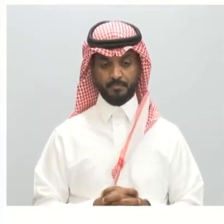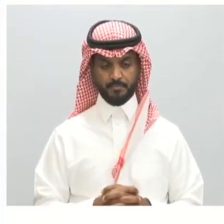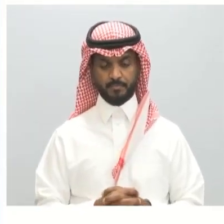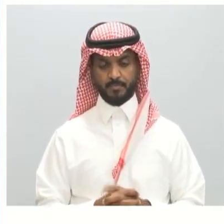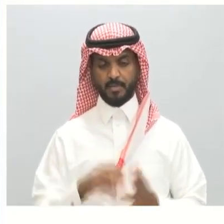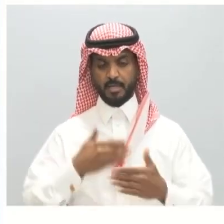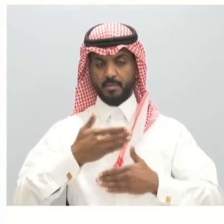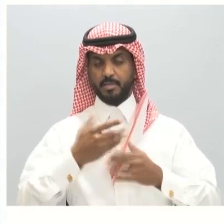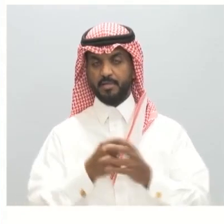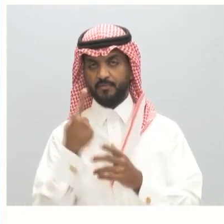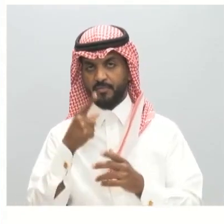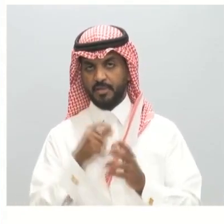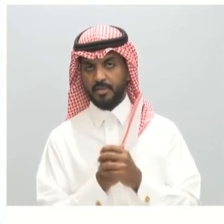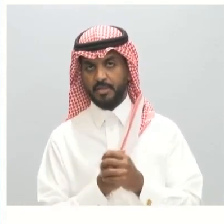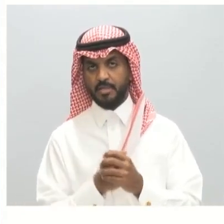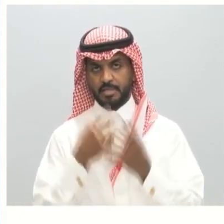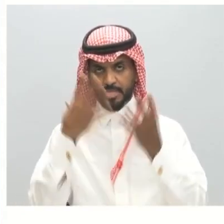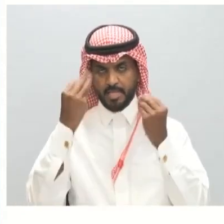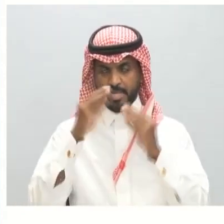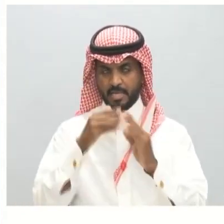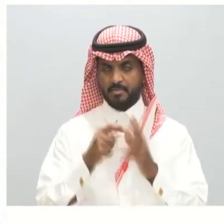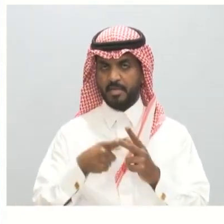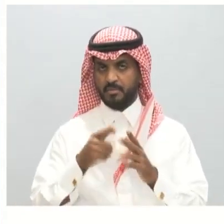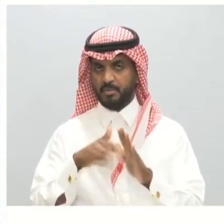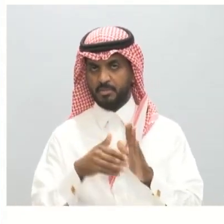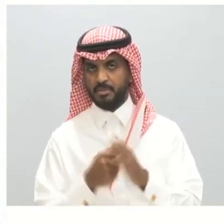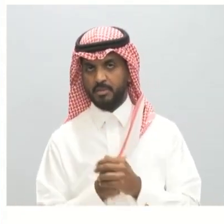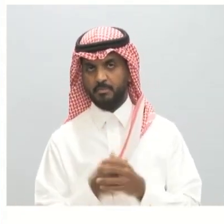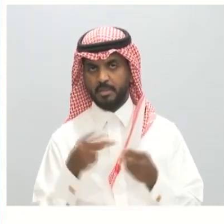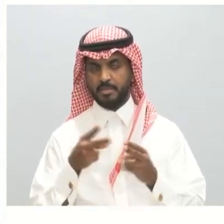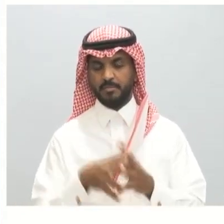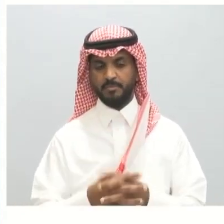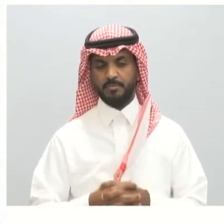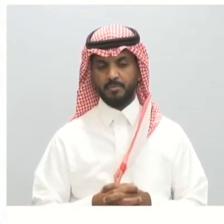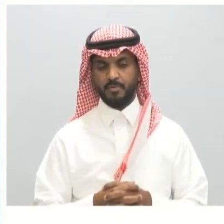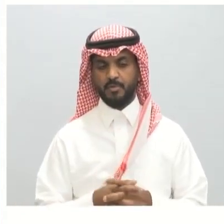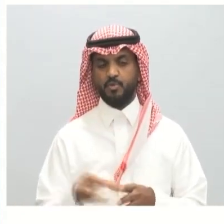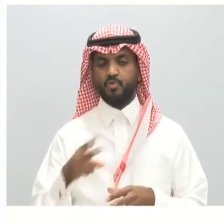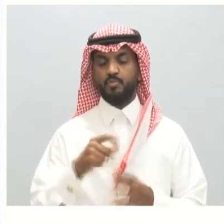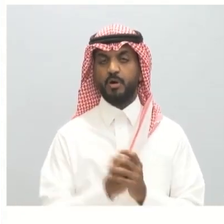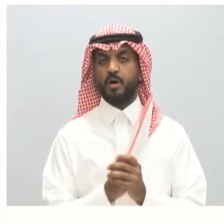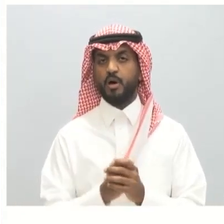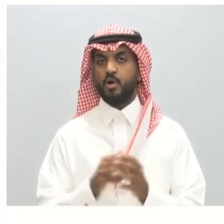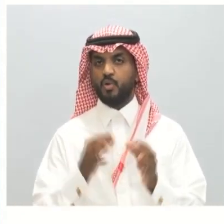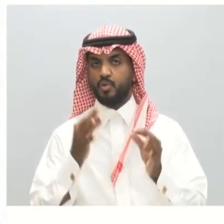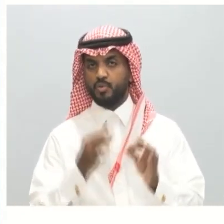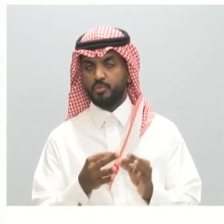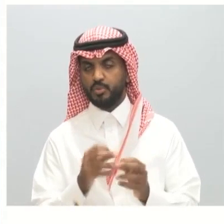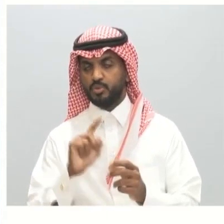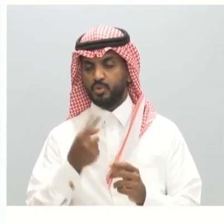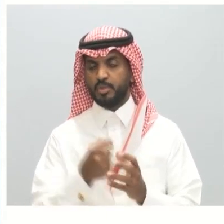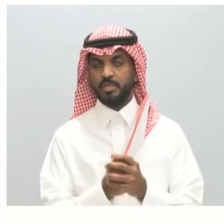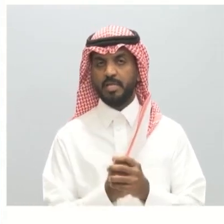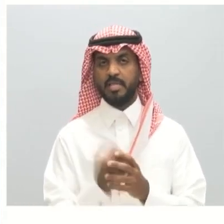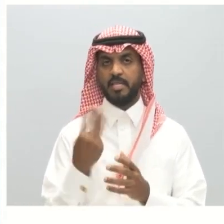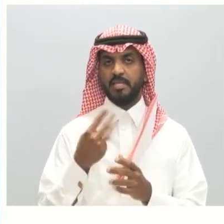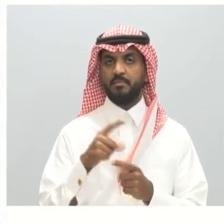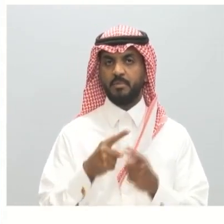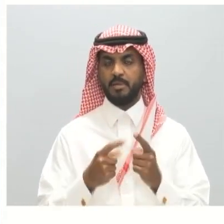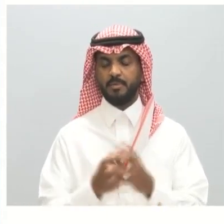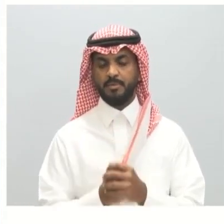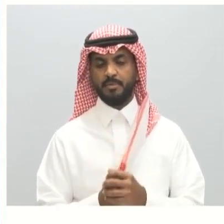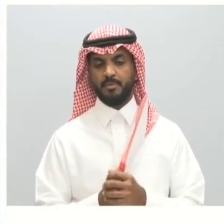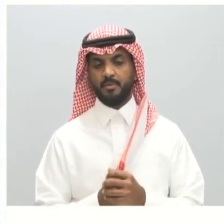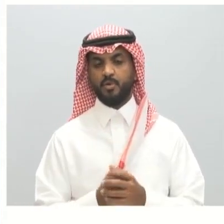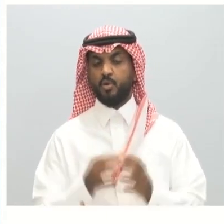البينات الموجوده في التعليمات البرمجيه عندما بدات ثم اضبط سرعه القياده الى 30% بعد